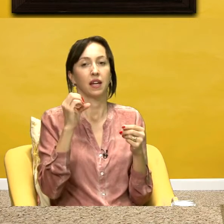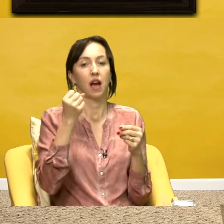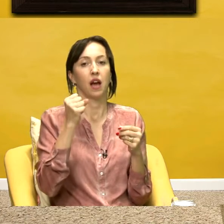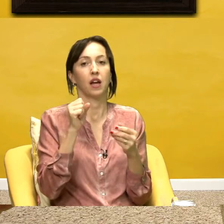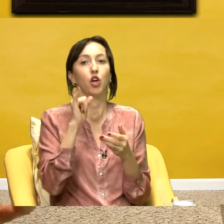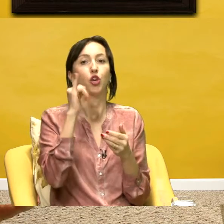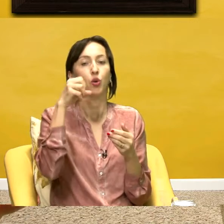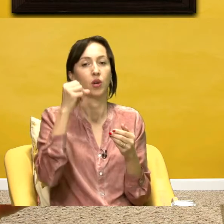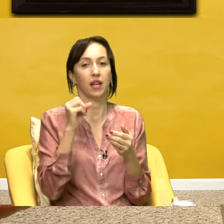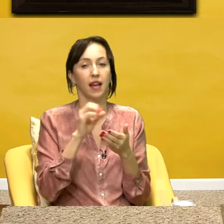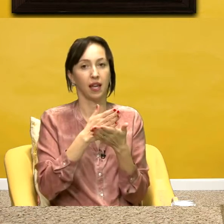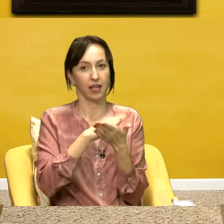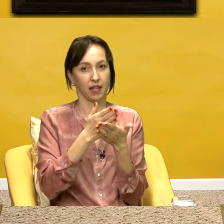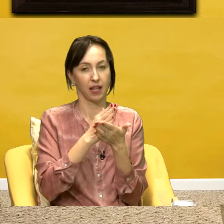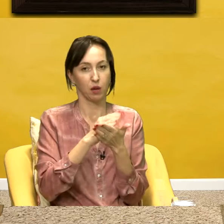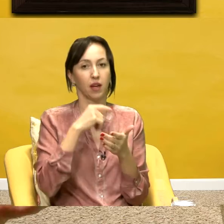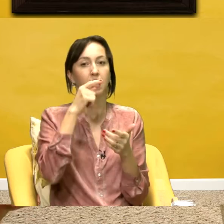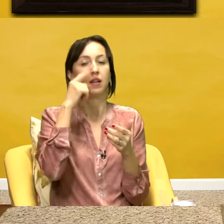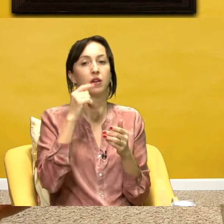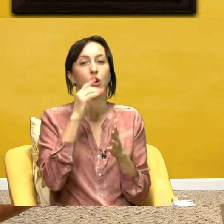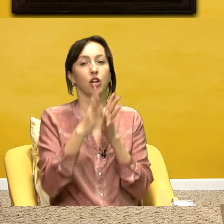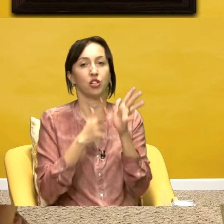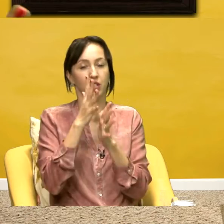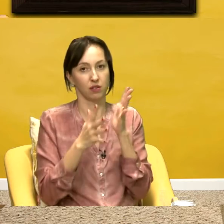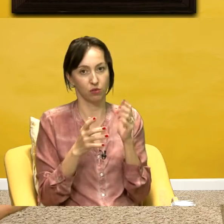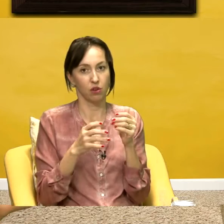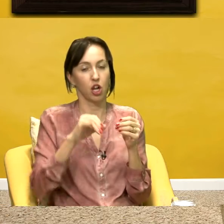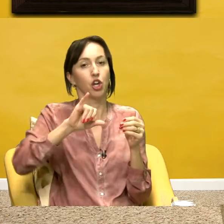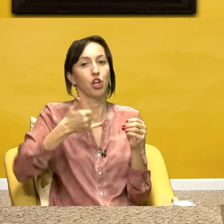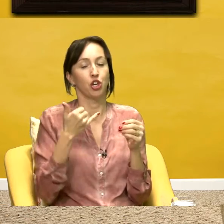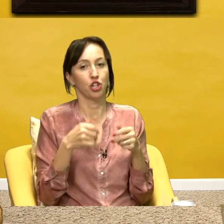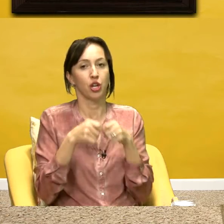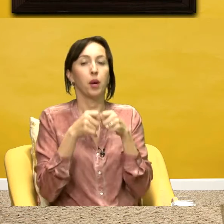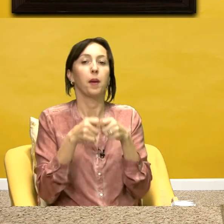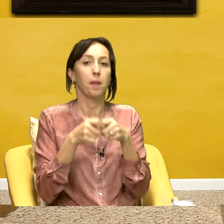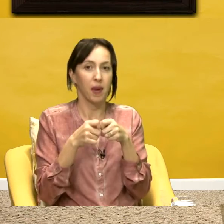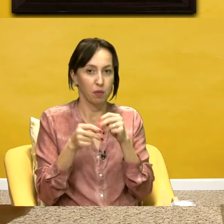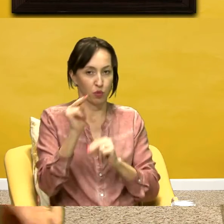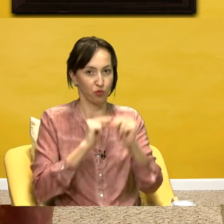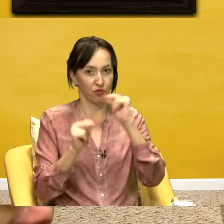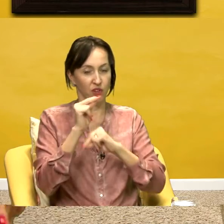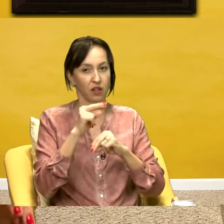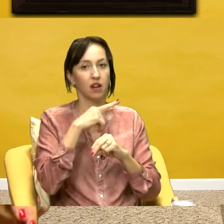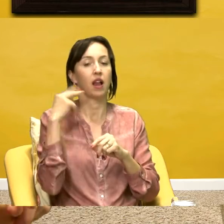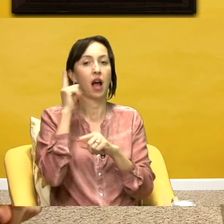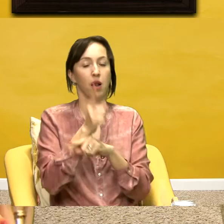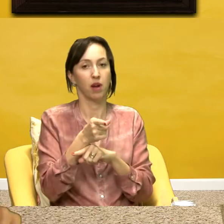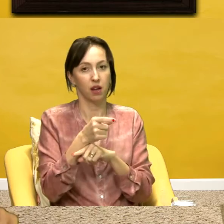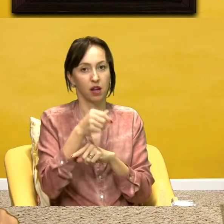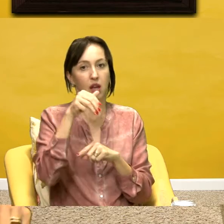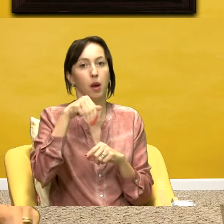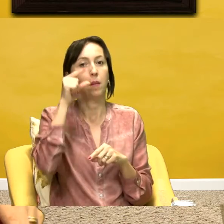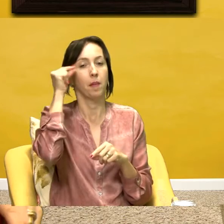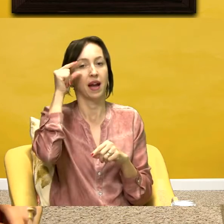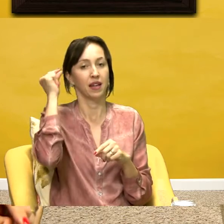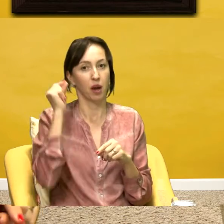interpret limbaj micogestual și unul dintre beneficiarii filialei din județul nostru, Maria Boncuț.